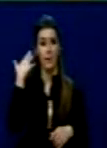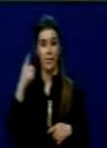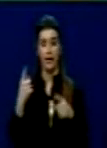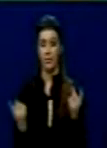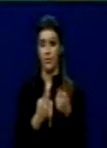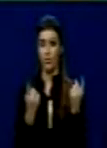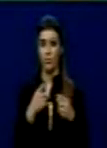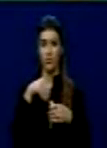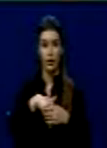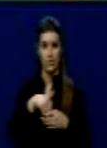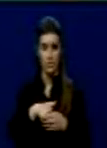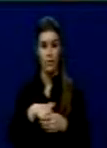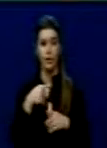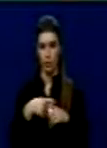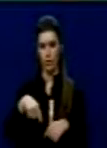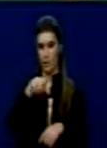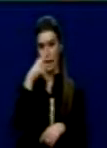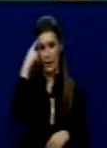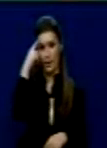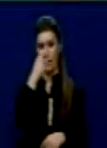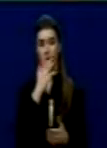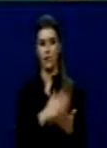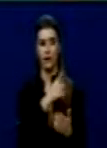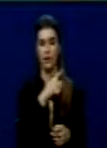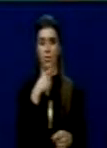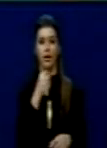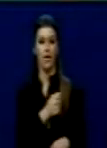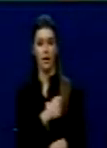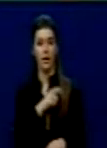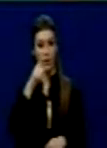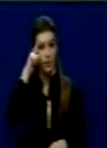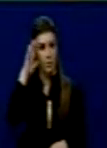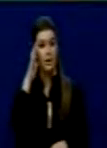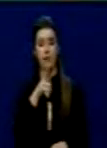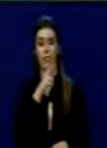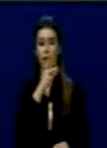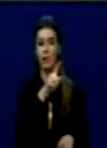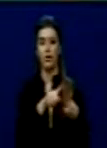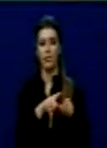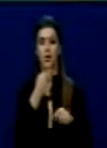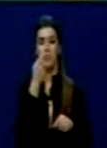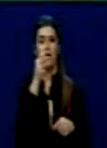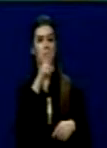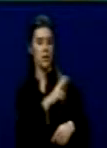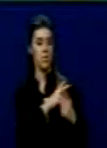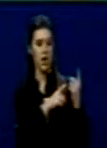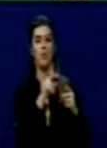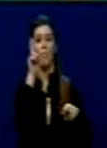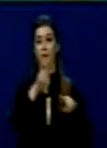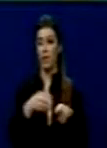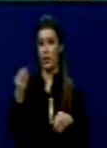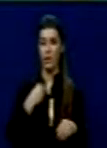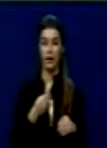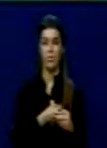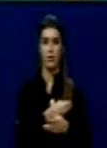elektorale, edhe këtu punëtorët e dinë shumë mirë, i është premtuar edhe një herë nga kryeministri që parati ka të gatshme, vetëm po pret vendimin që t'u jap ato